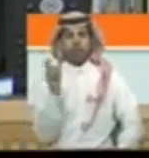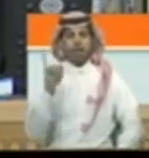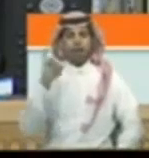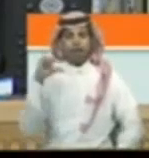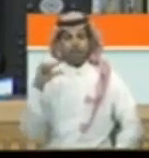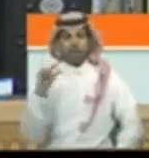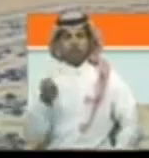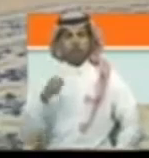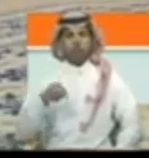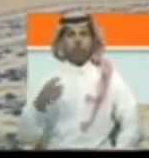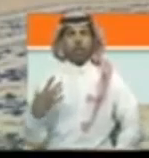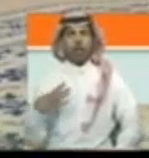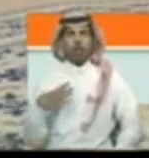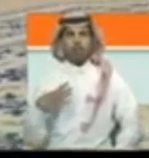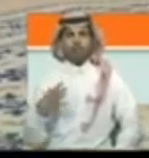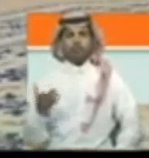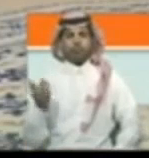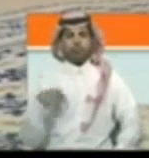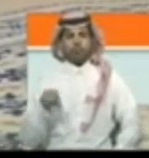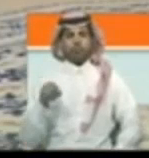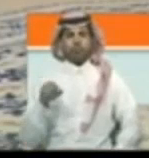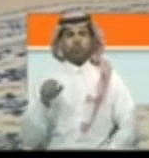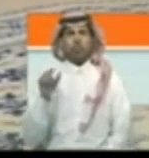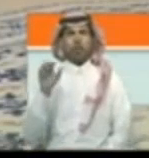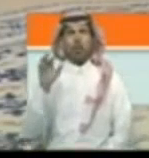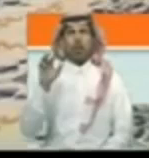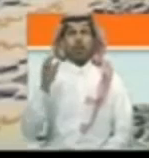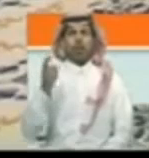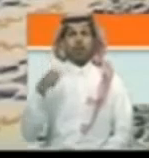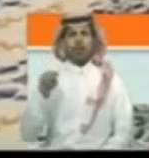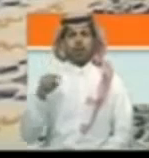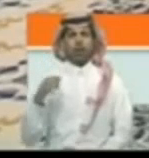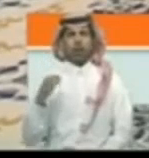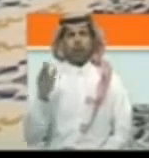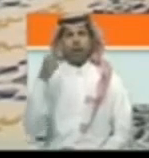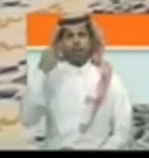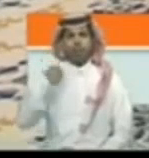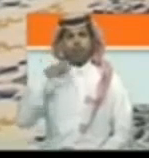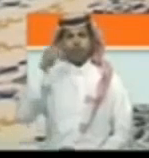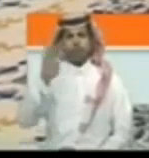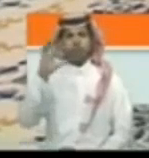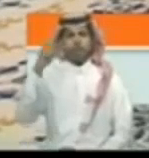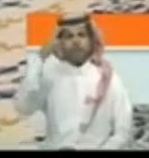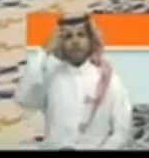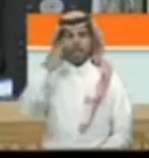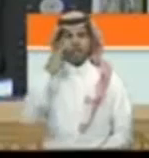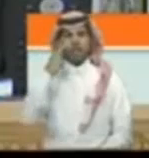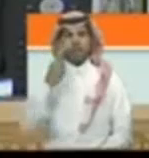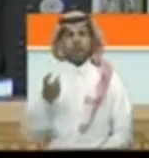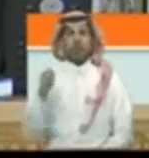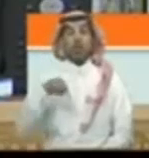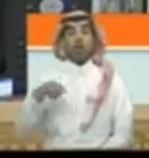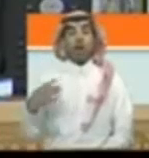محمد بن سعود الكبير وصاحب السمو الملكي الأمير سعود بن سعد بن عبد العزيز وصاحب السمو الأمير